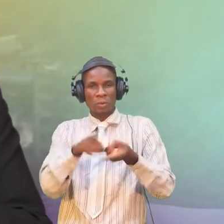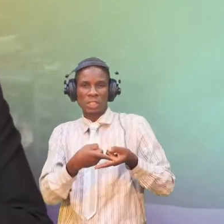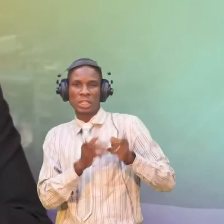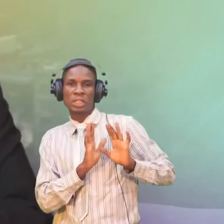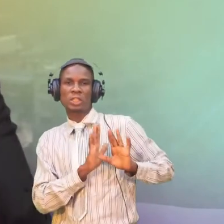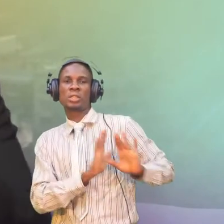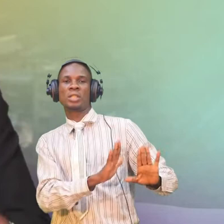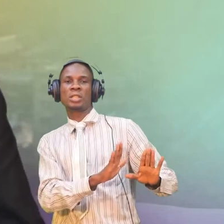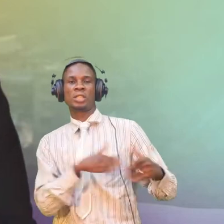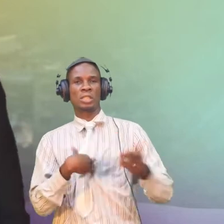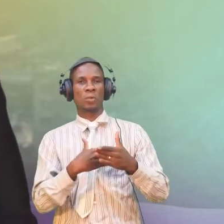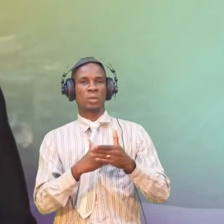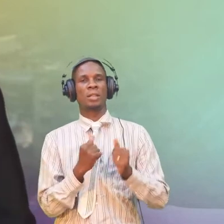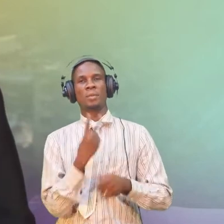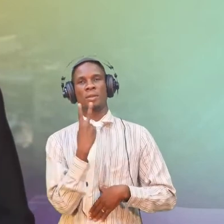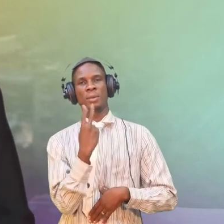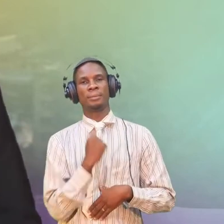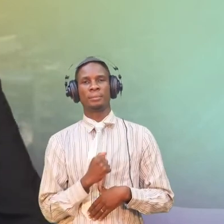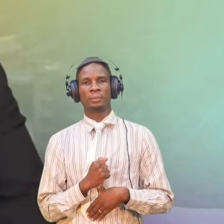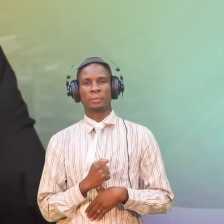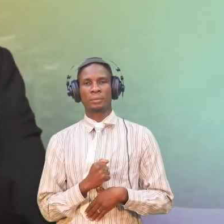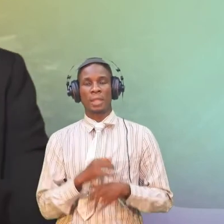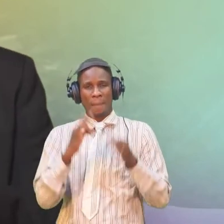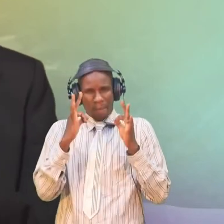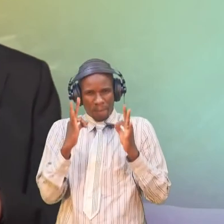wakati mke na mume. Lakini